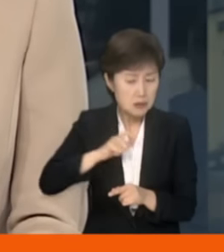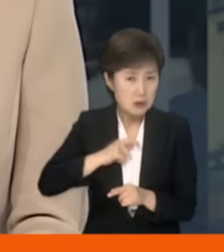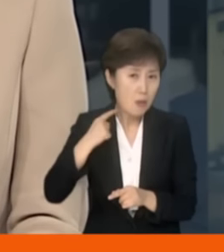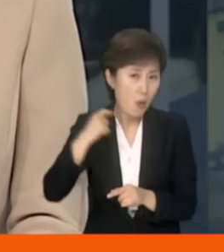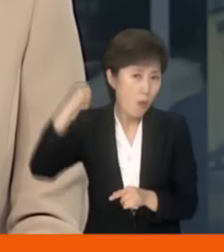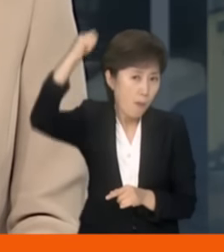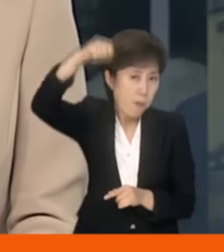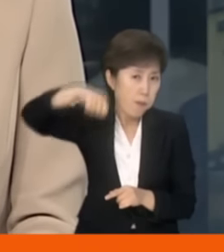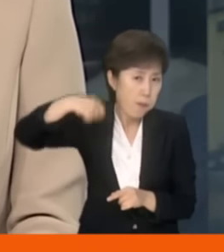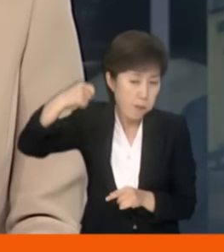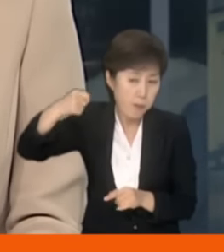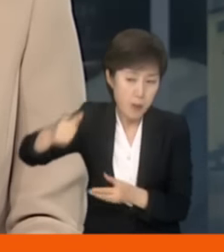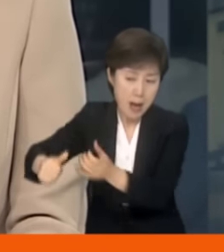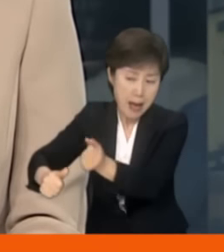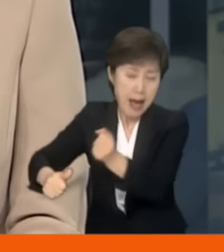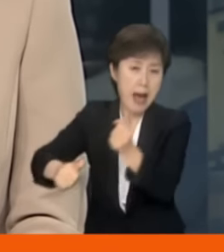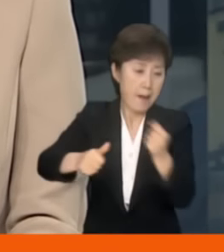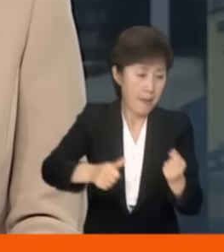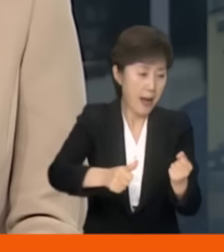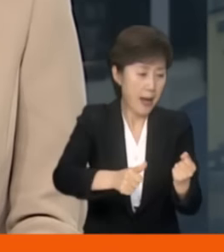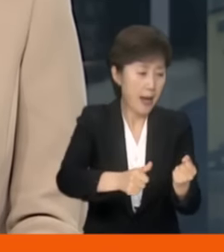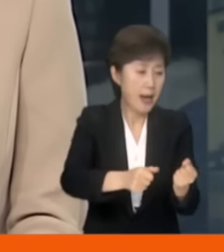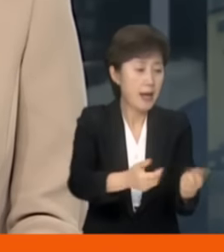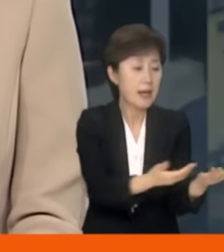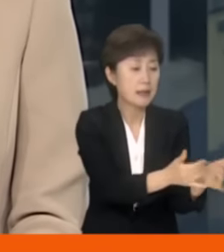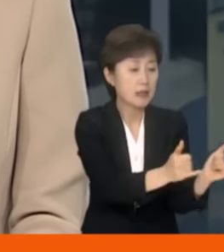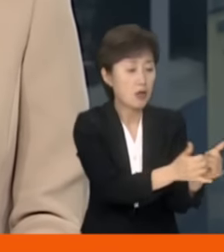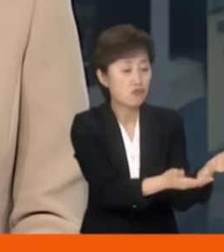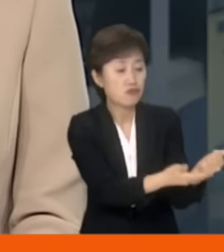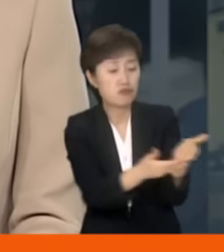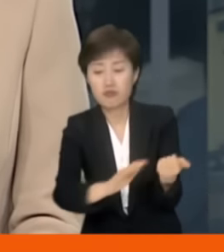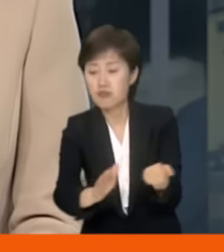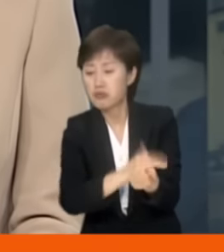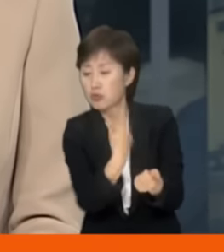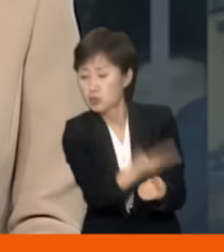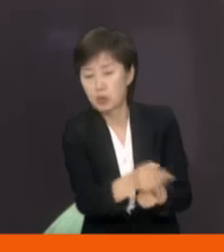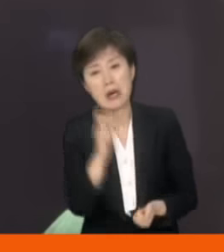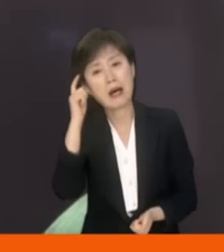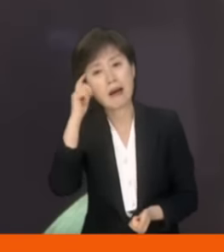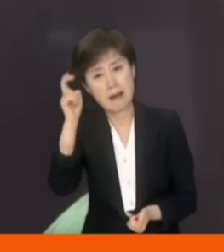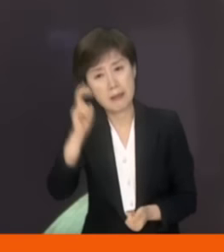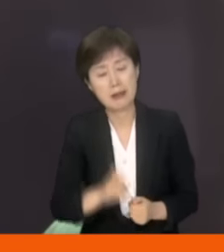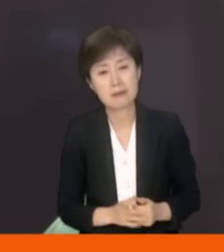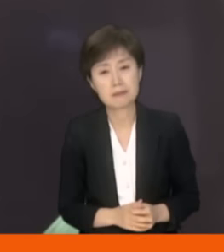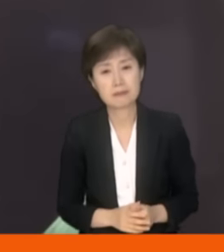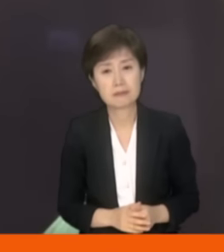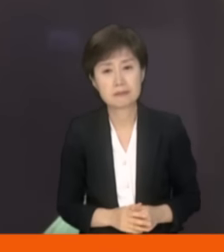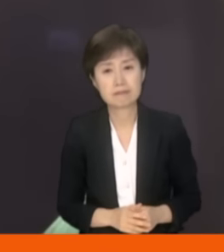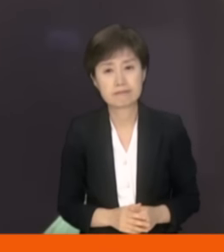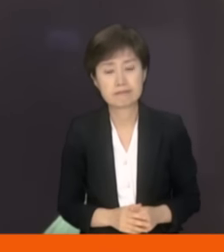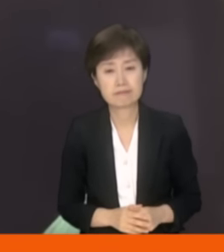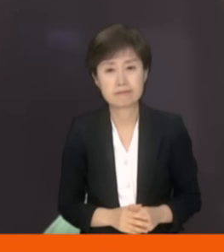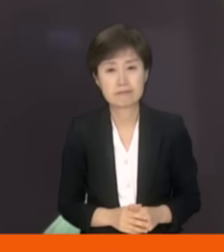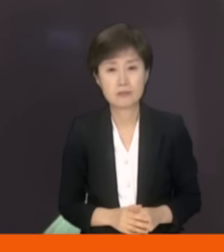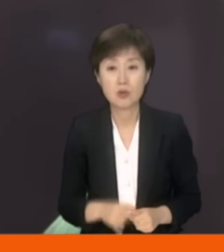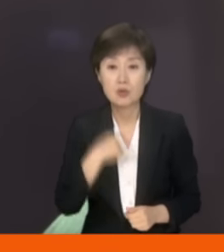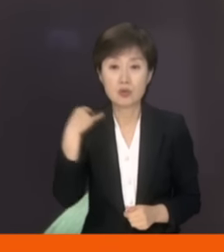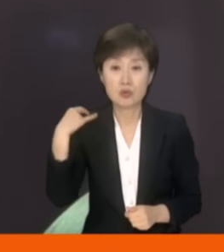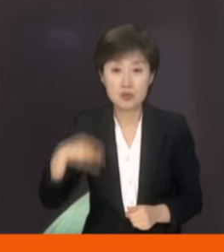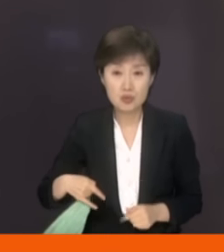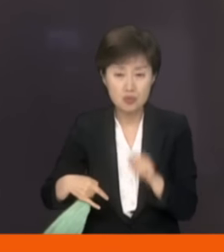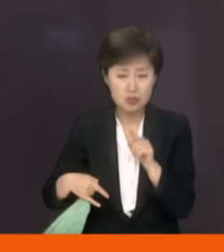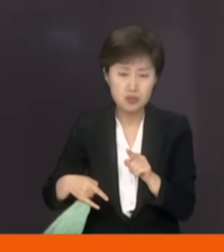다시 말해서 사람들의 동물 체험에 동원됐다는 의혹까지 제기된 상황인데요. 네, 베이징 연결하겠습니다. 배삼진 특파원,